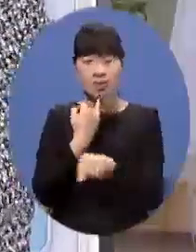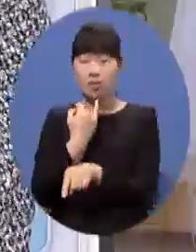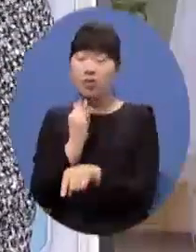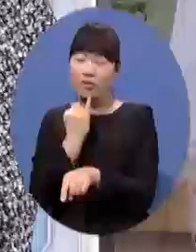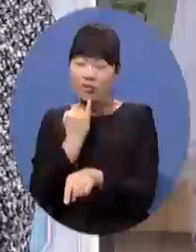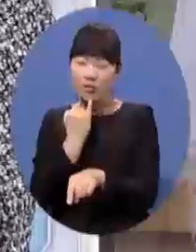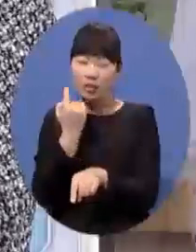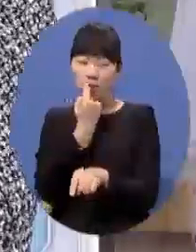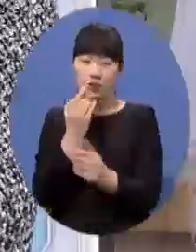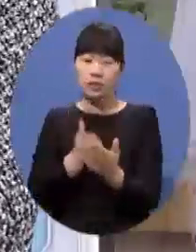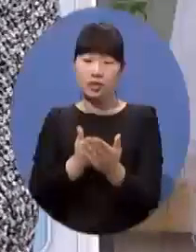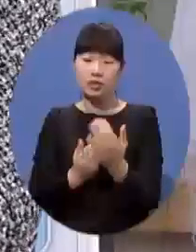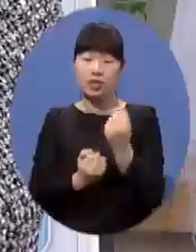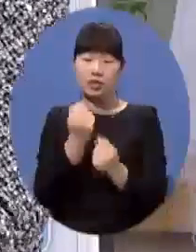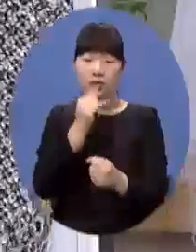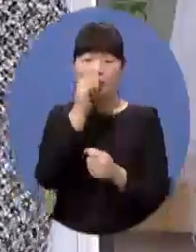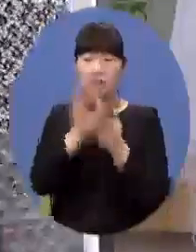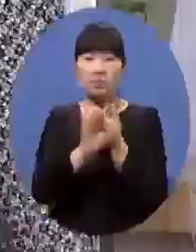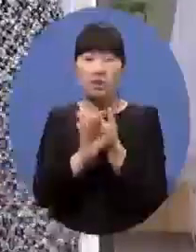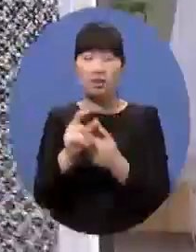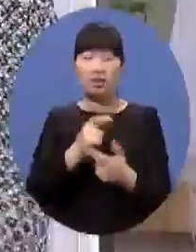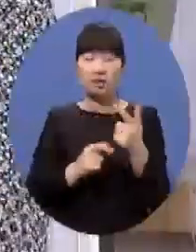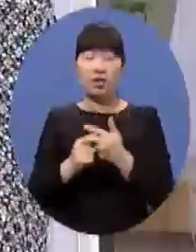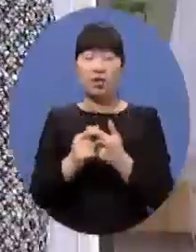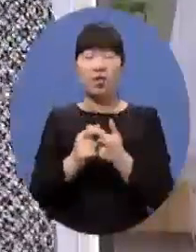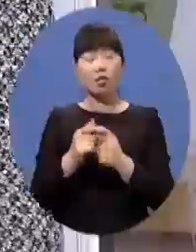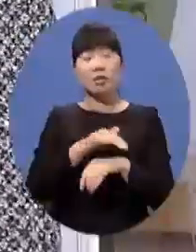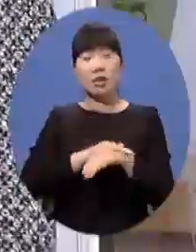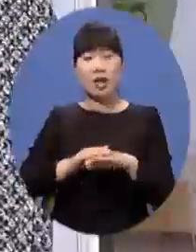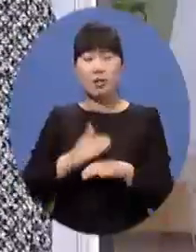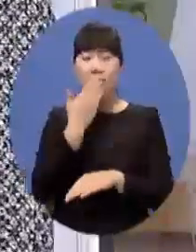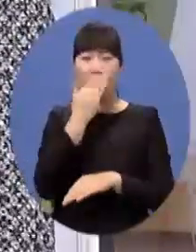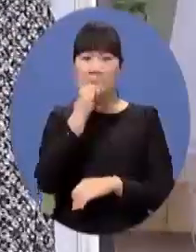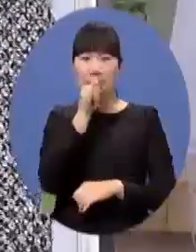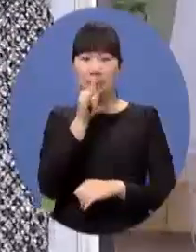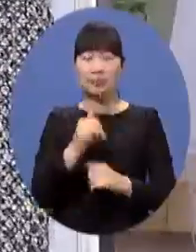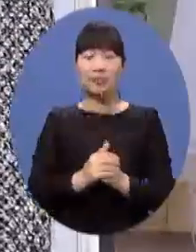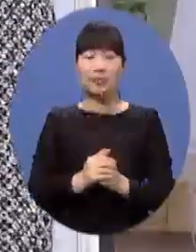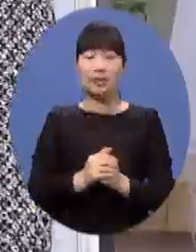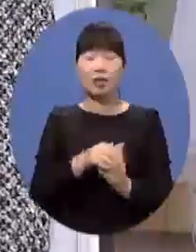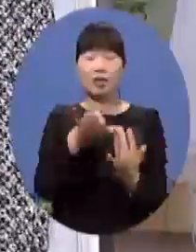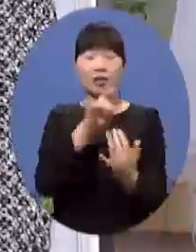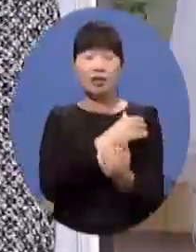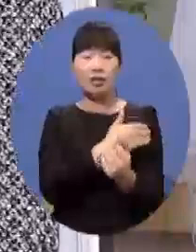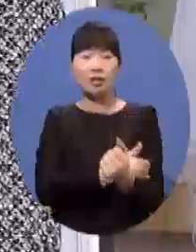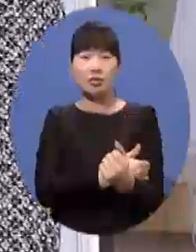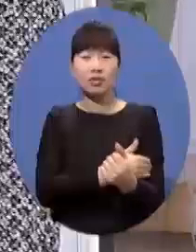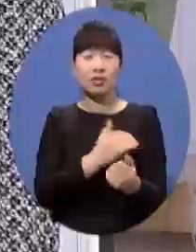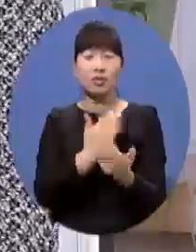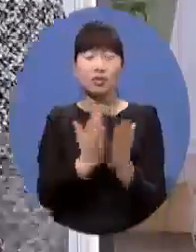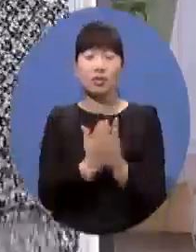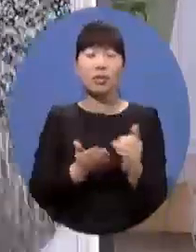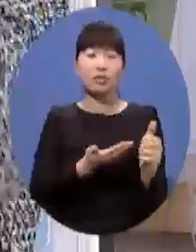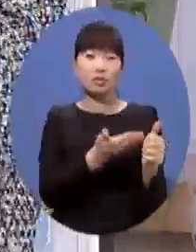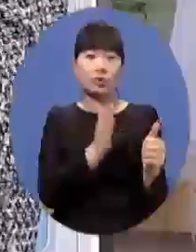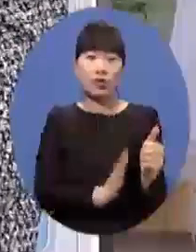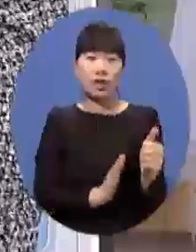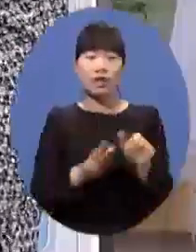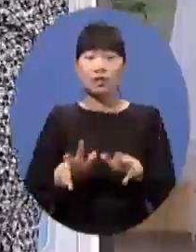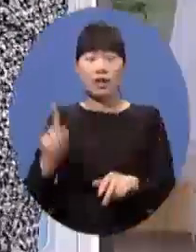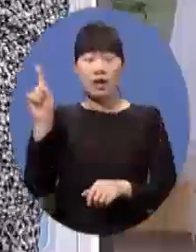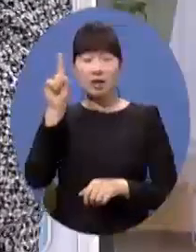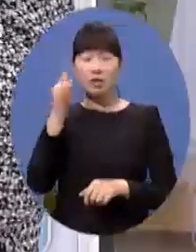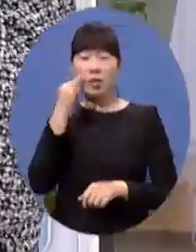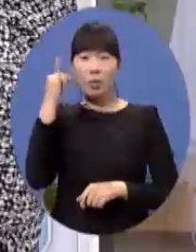이야기하면 훨씬 더 설득력 있게 좀 이야기를 들을 수 있게 되죠. 자, 그런 다음에 선택권도 다양하게 주셔야 돼요. 요즘 헬리콥터 엄마.